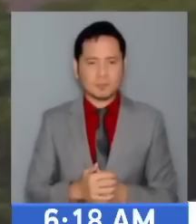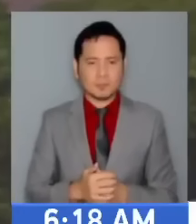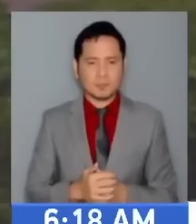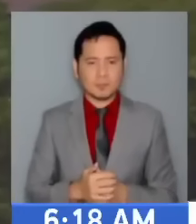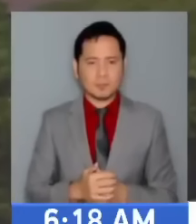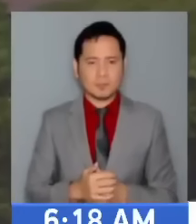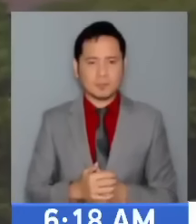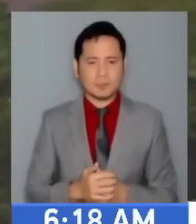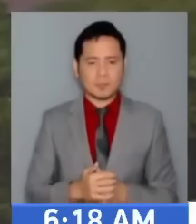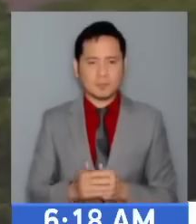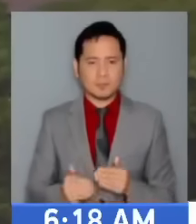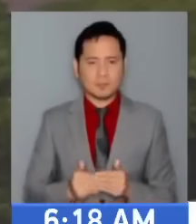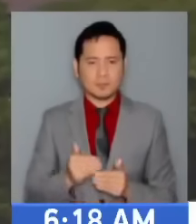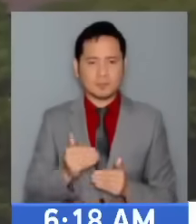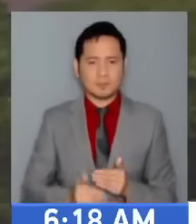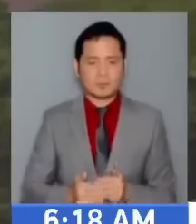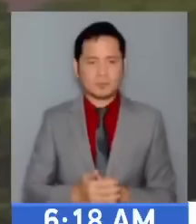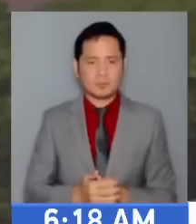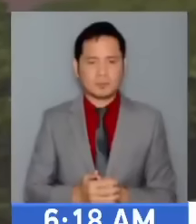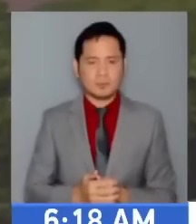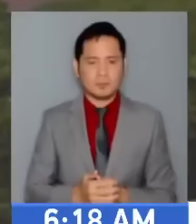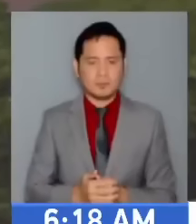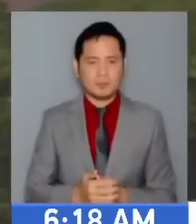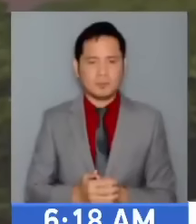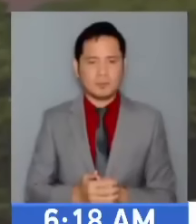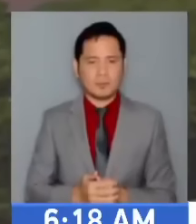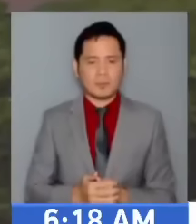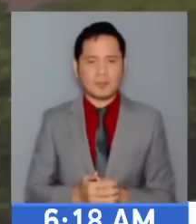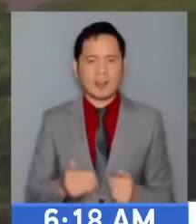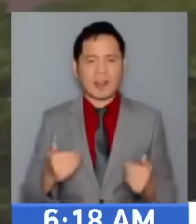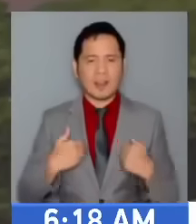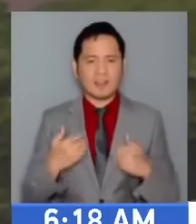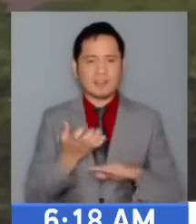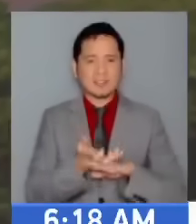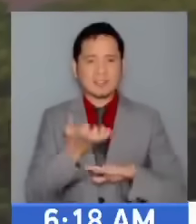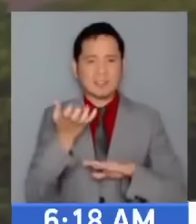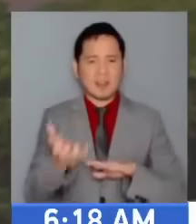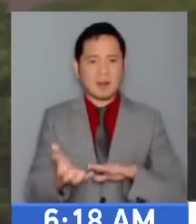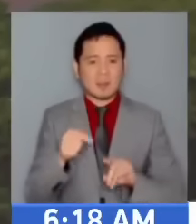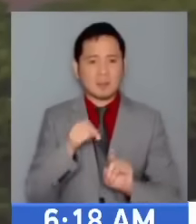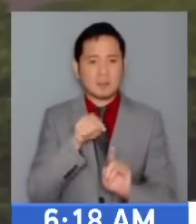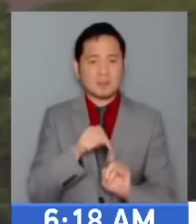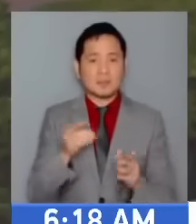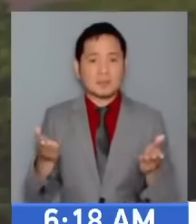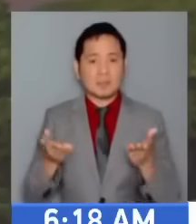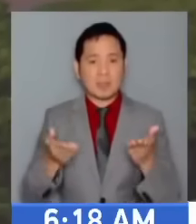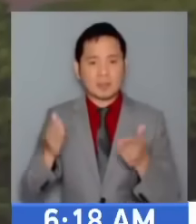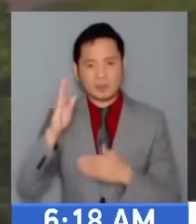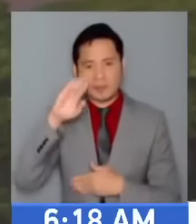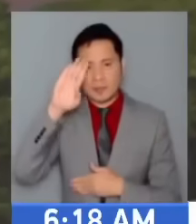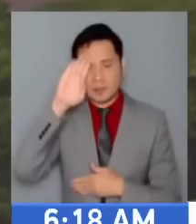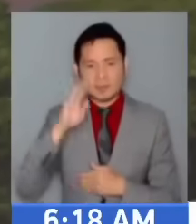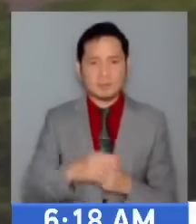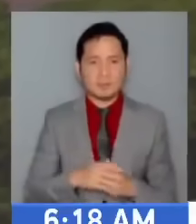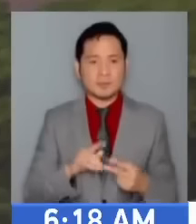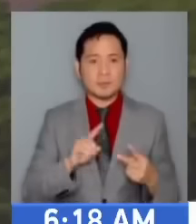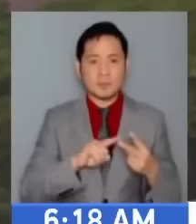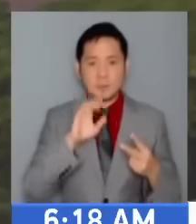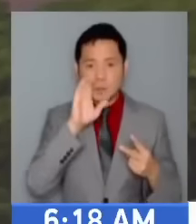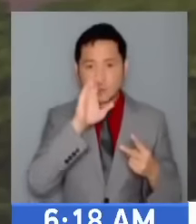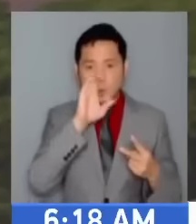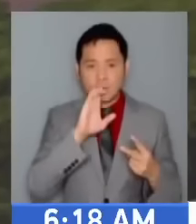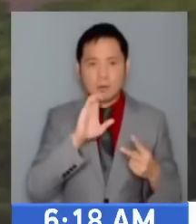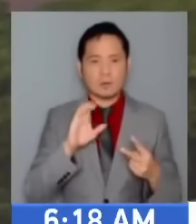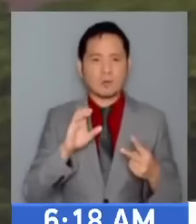samp sangkot sa Amy love scam ang arestado sa Silang Cavite sa Cebu City naman isang misis ang binuhusan umano ng kumukulong tubig ng